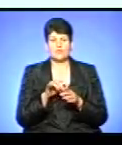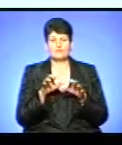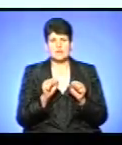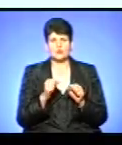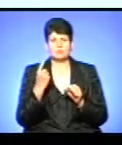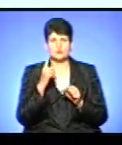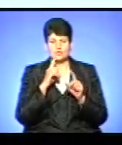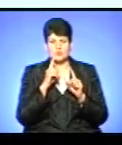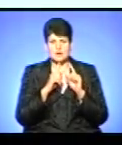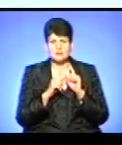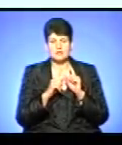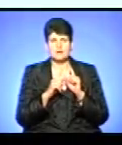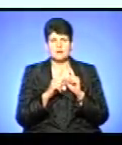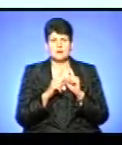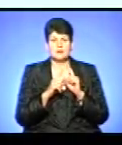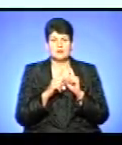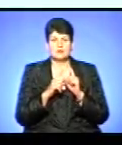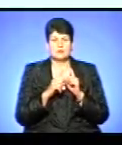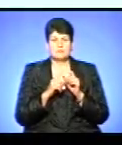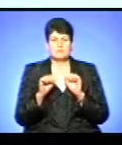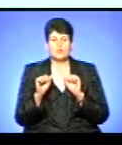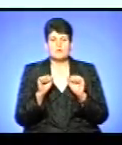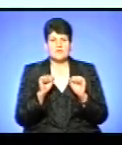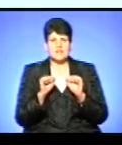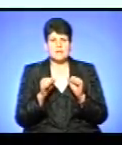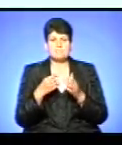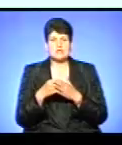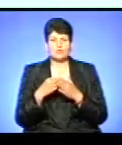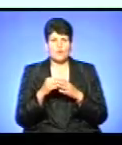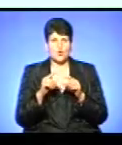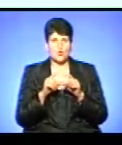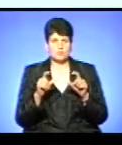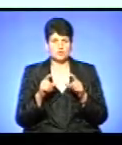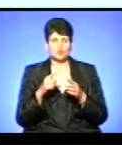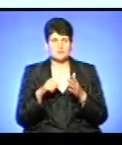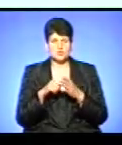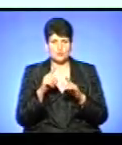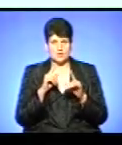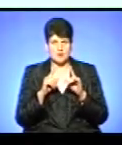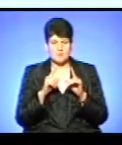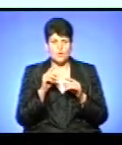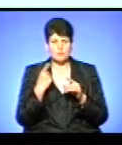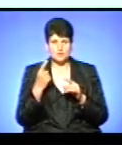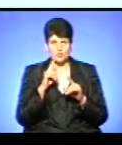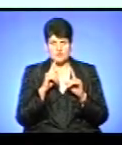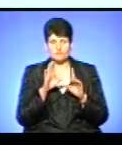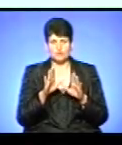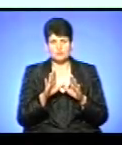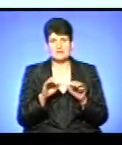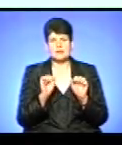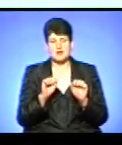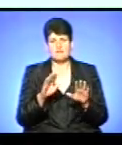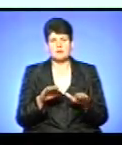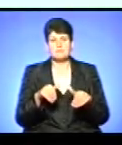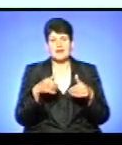ради, балансоутримувачем є управління майнового комплексу обласної ради. І воно буде на правах позички